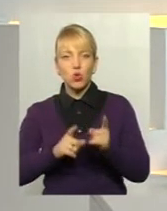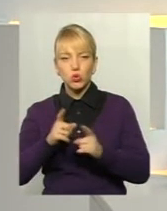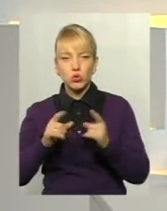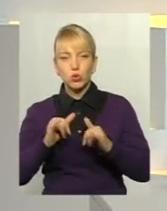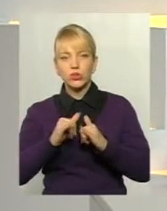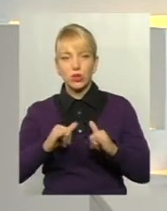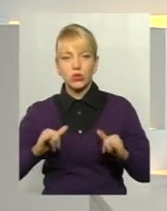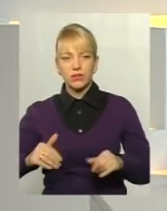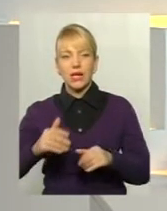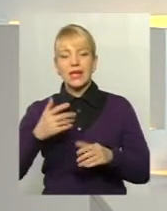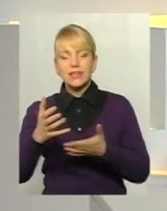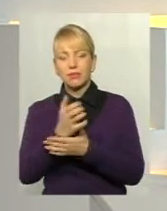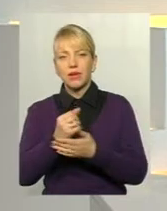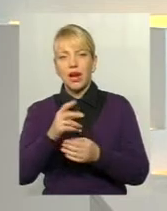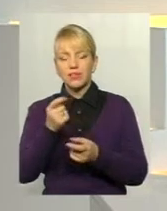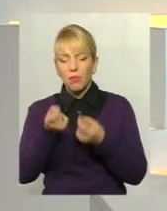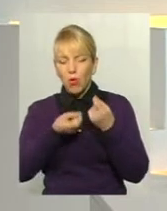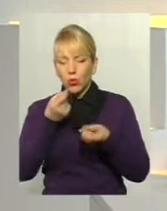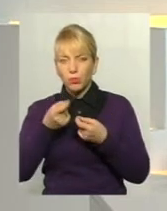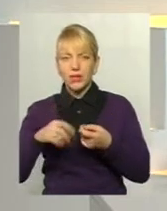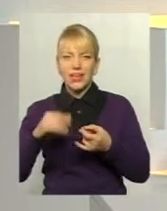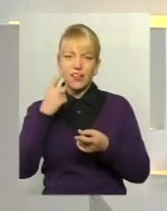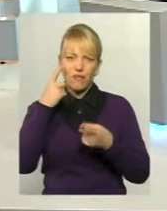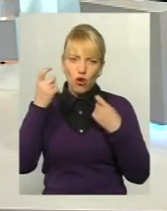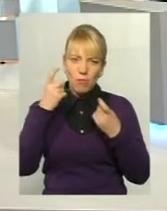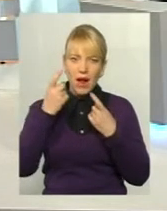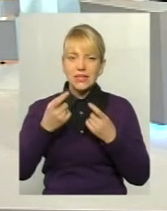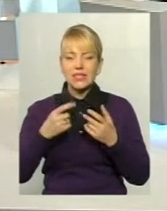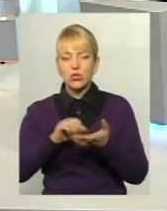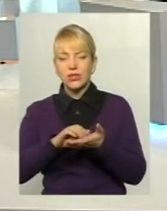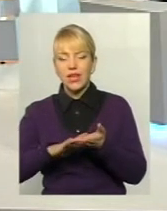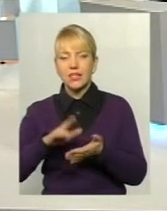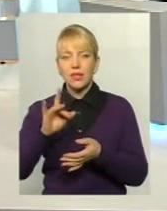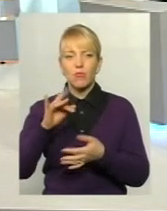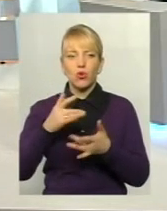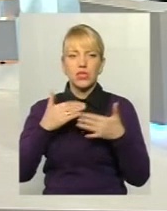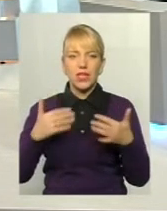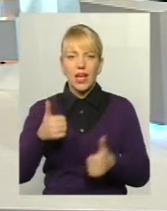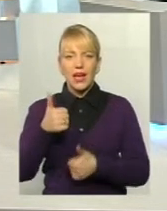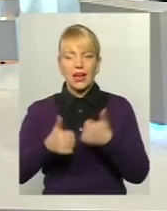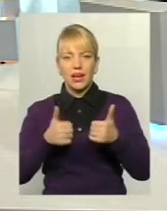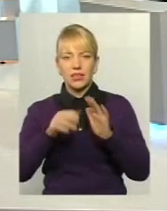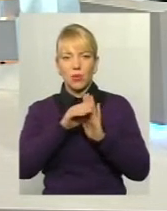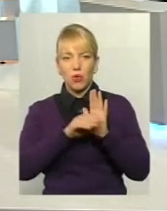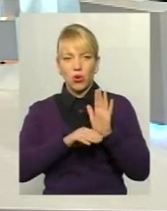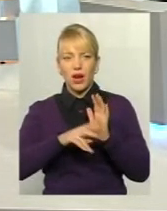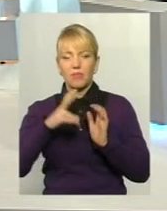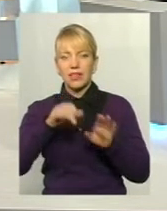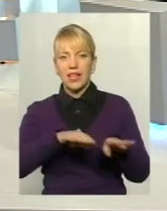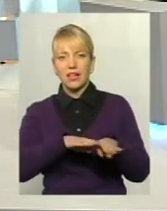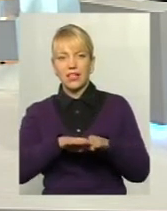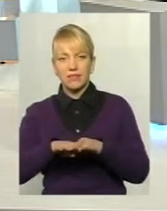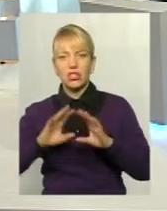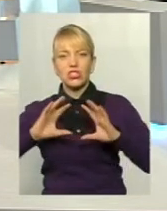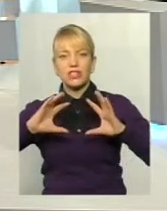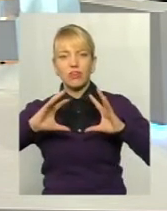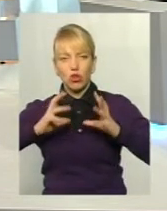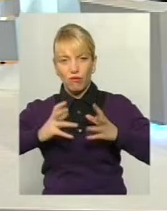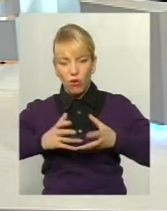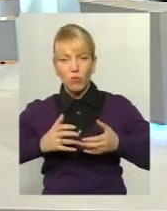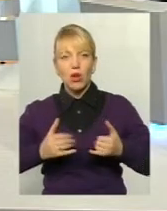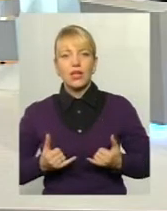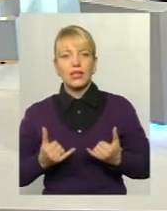по крупинках інформацію, дані про різноманітні грантівські програми на рівні світовому,